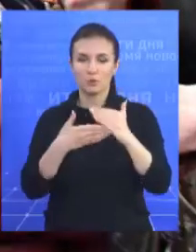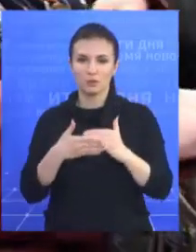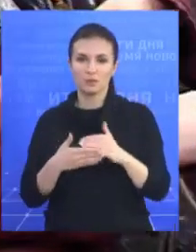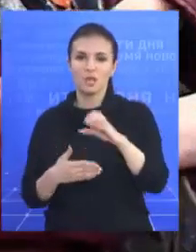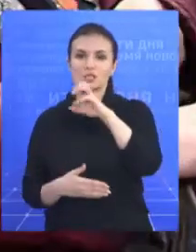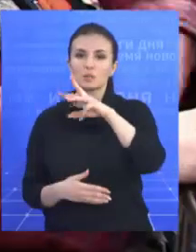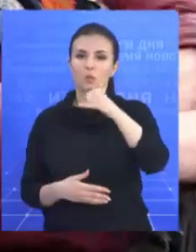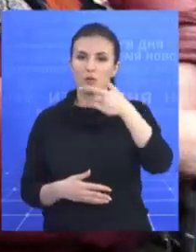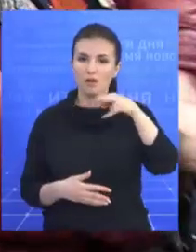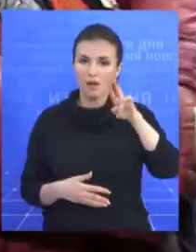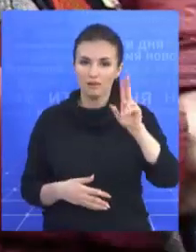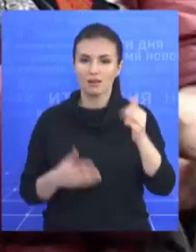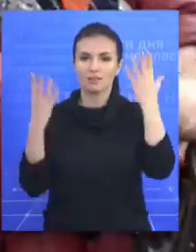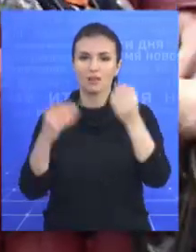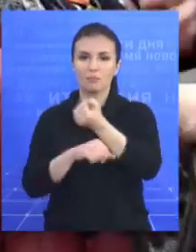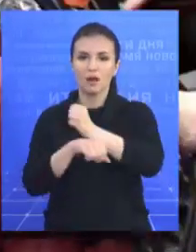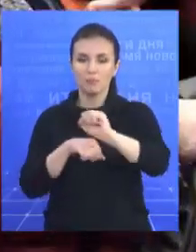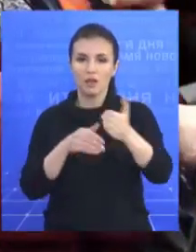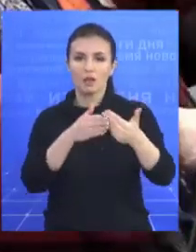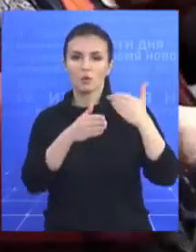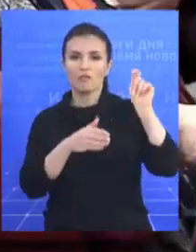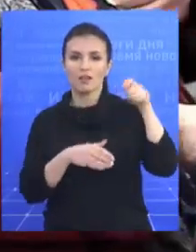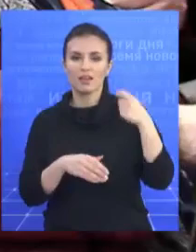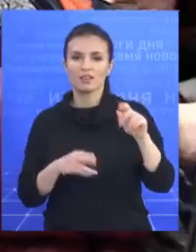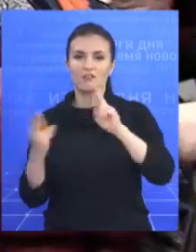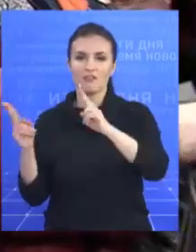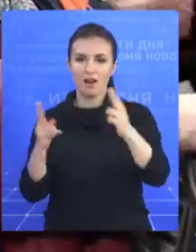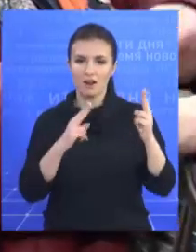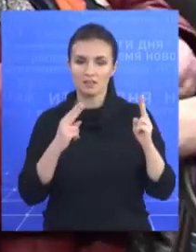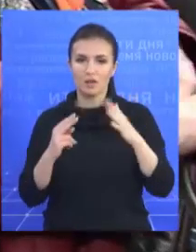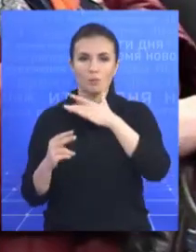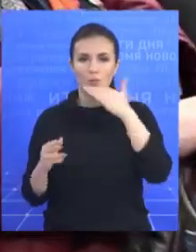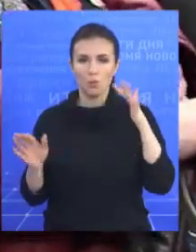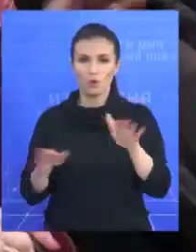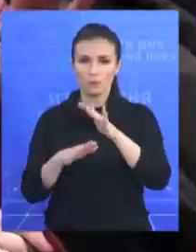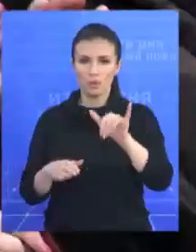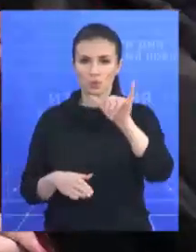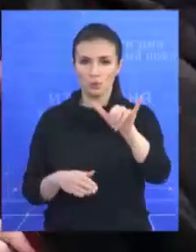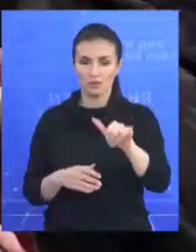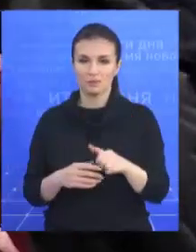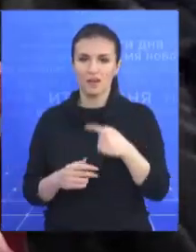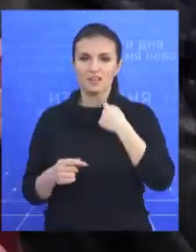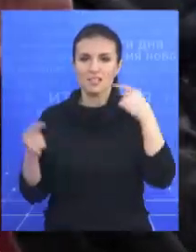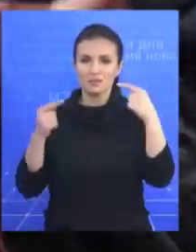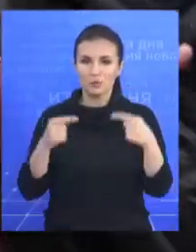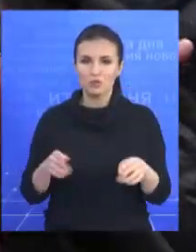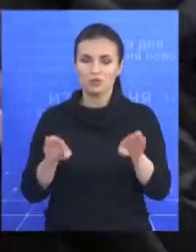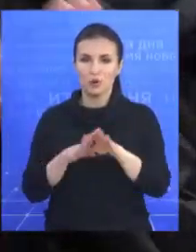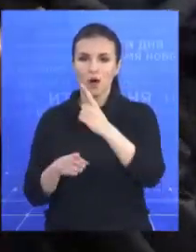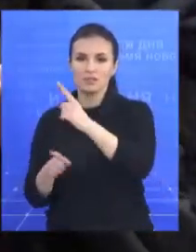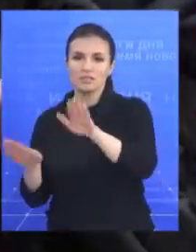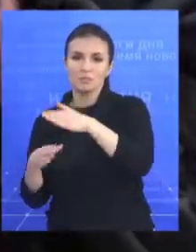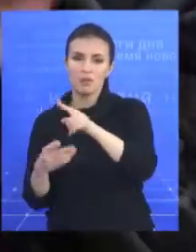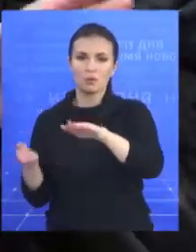«Смуглянка», «День Победы», «Довоенный вальс». Да много песен. У них созвучие такое. Один